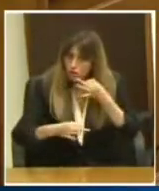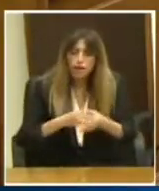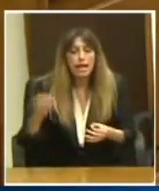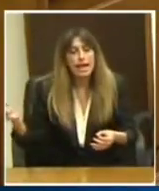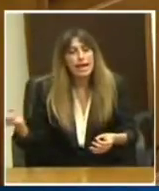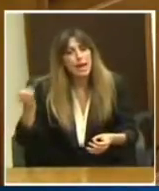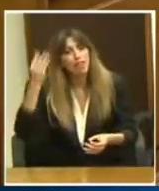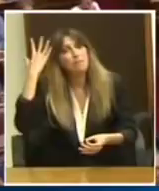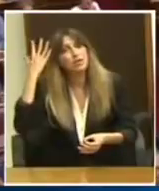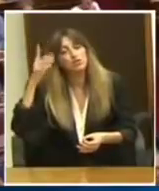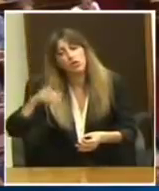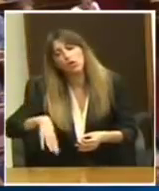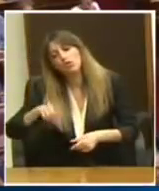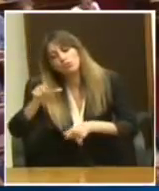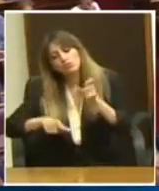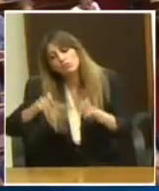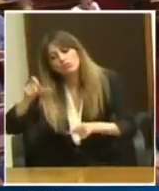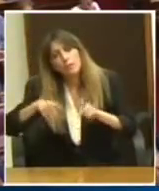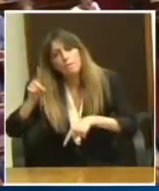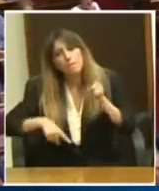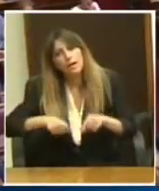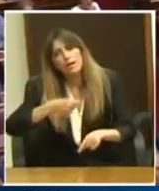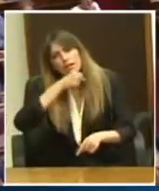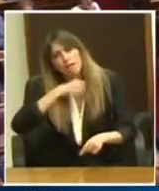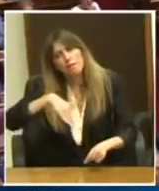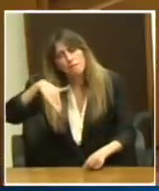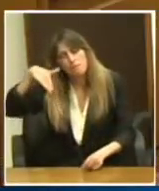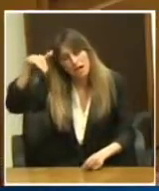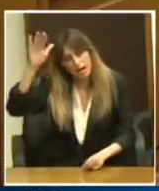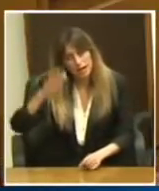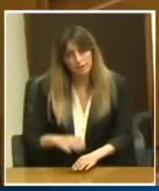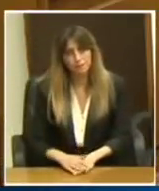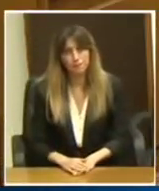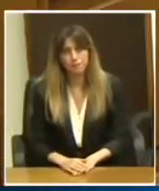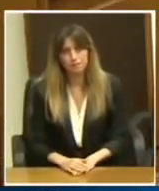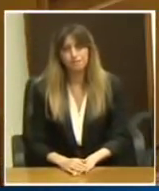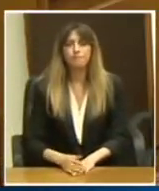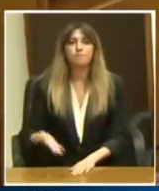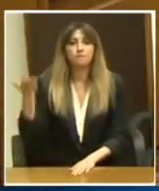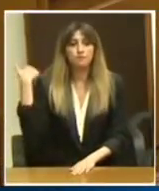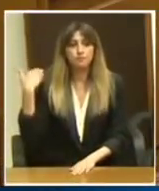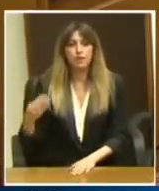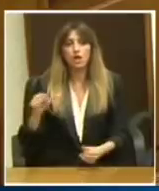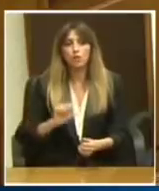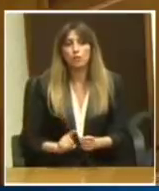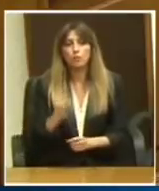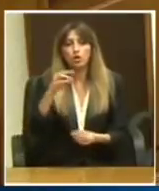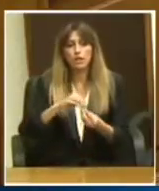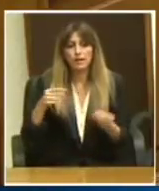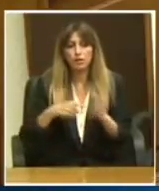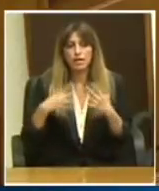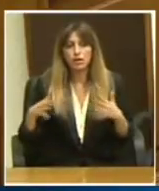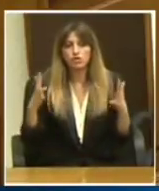δεν τα γνωρίζουν καν. Ο κύριος Σαμαράς, λοιπόν, την 1η Απριλίου του 1992 συναντάει τον κύριο Πινέιρο,